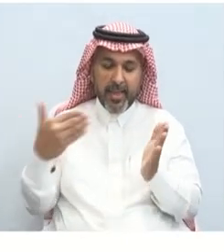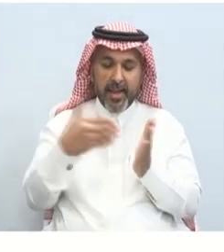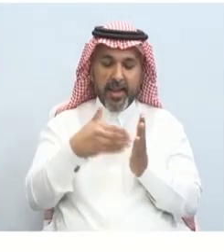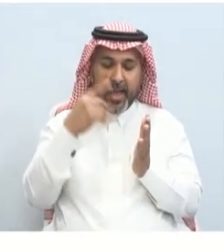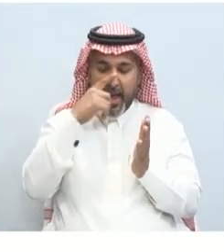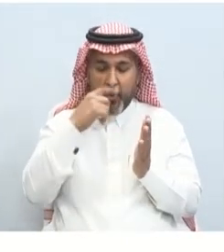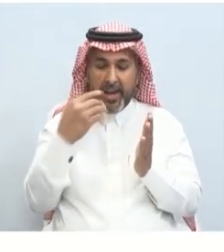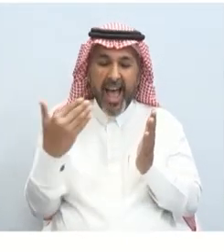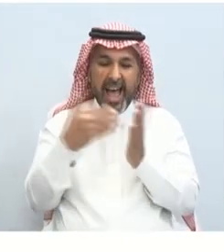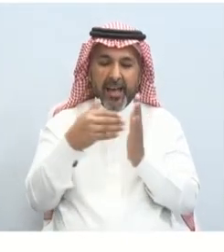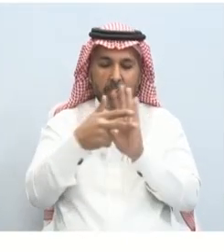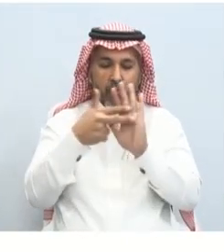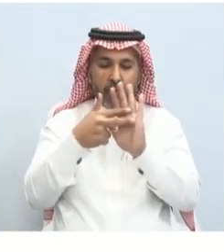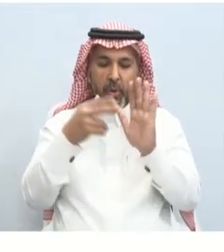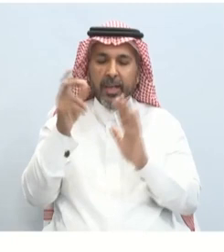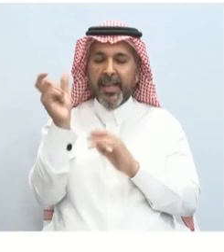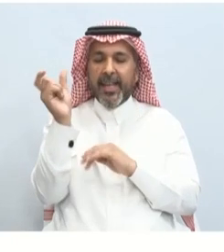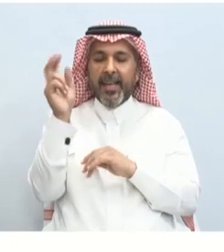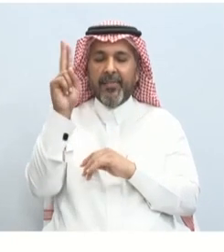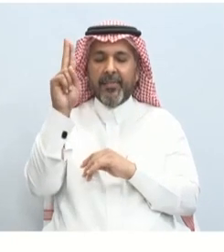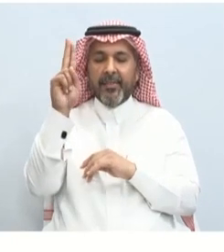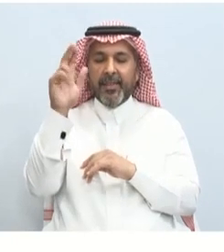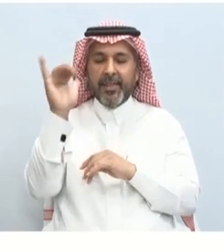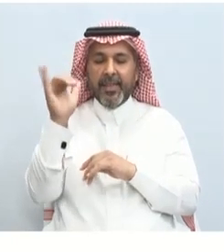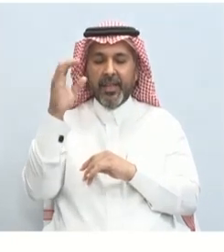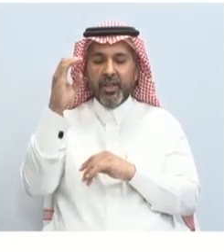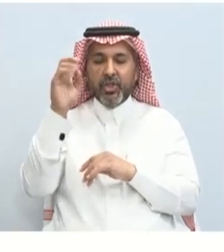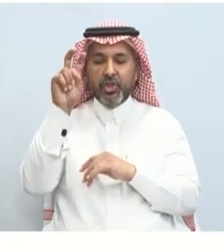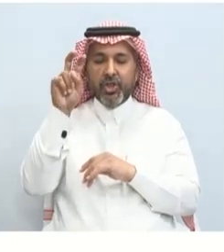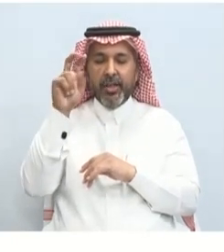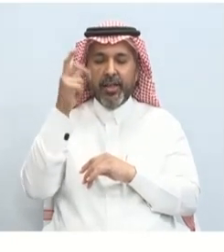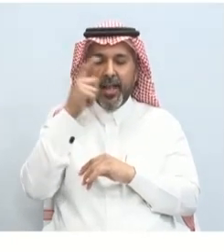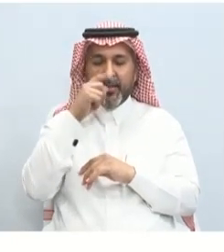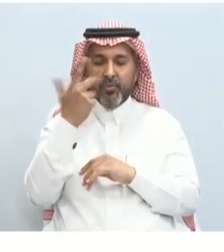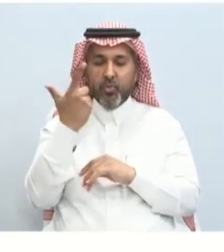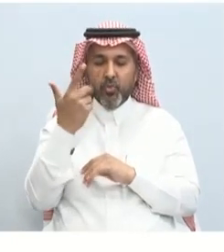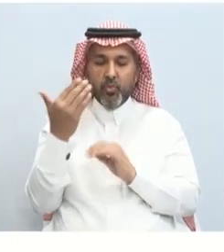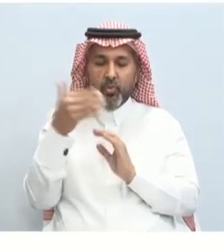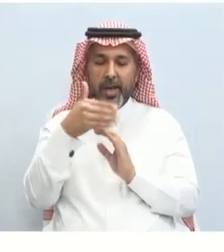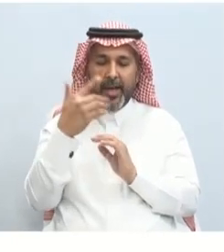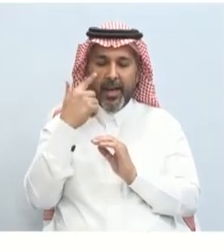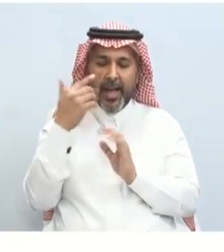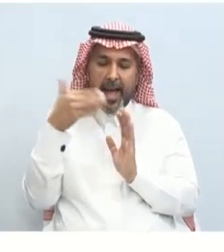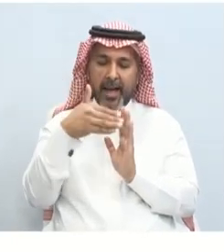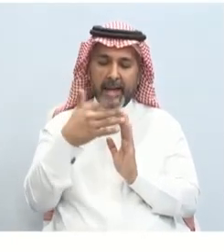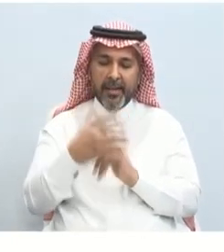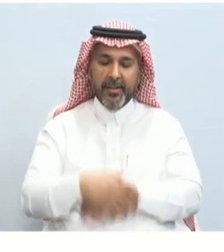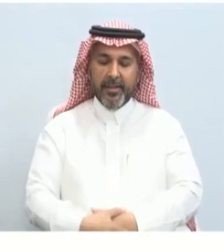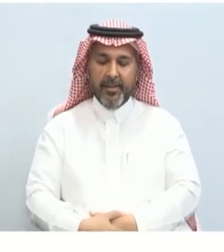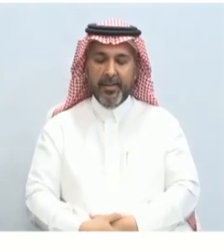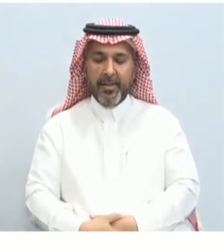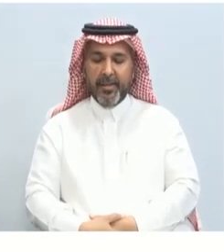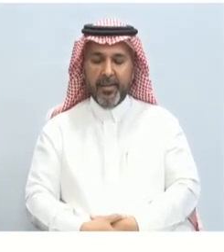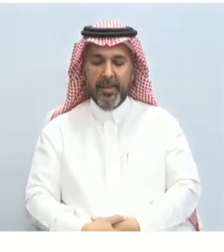من مقدماتها ومن جهه اخرى فان النتيجه التي يتم التوصل اليها في عمليه